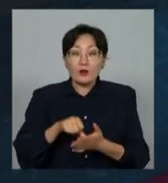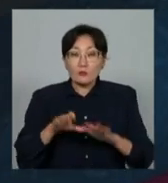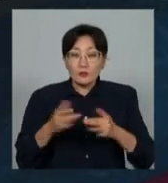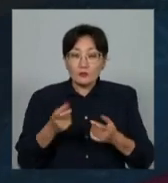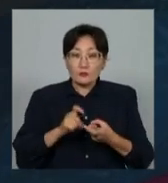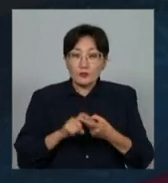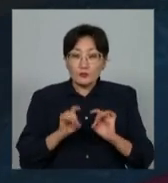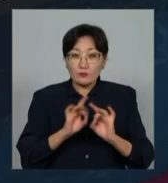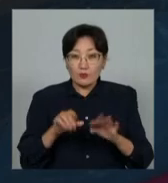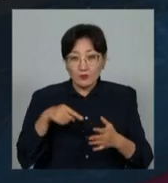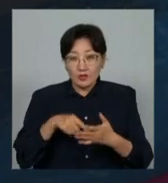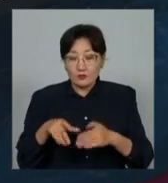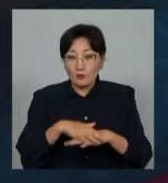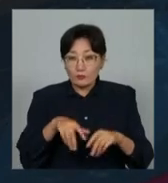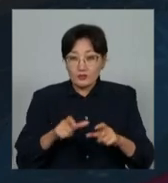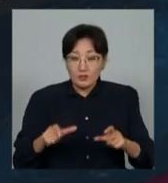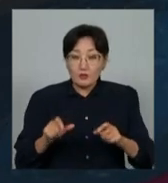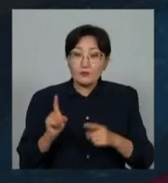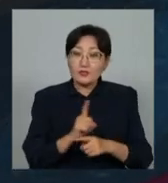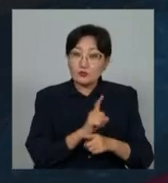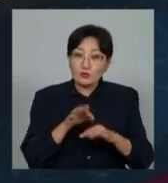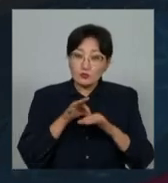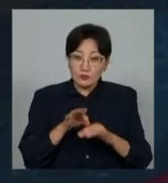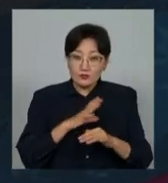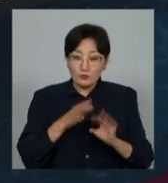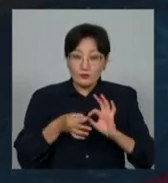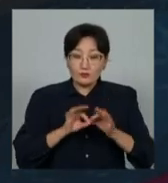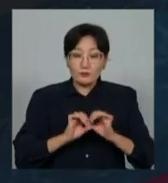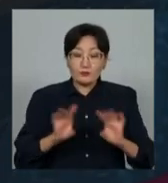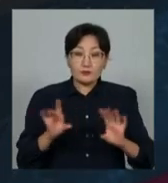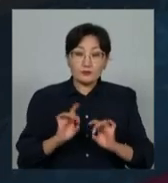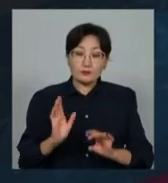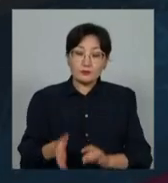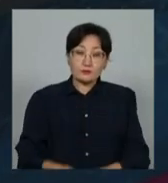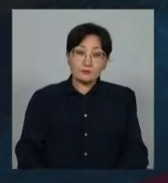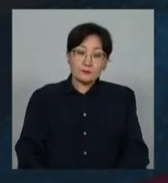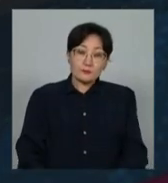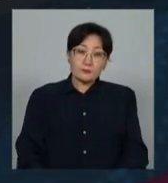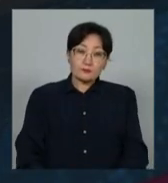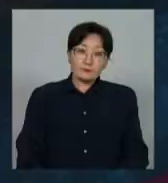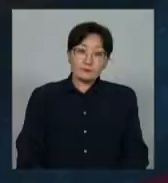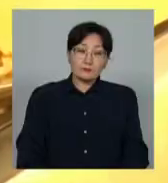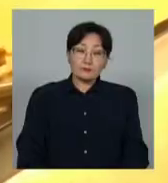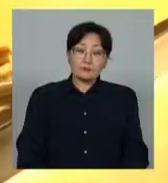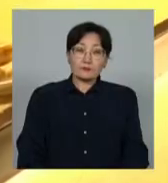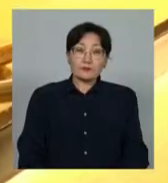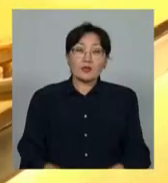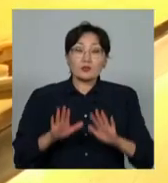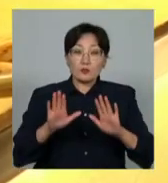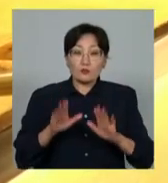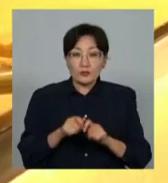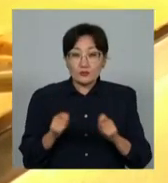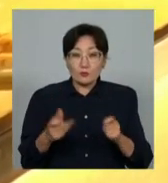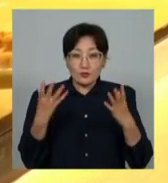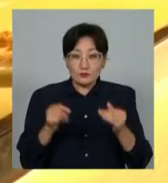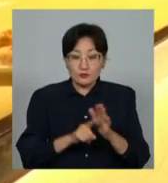туралы баяндап, қала тұрғындарына экскурсия ұйымдастырды. Толығырақ өңірдегі әріптесім жалғастырады. Көрмеге ашылған